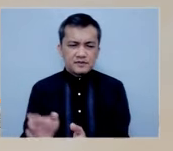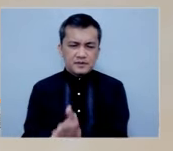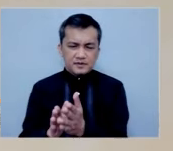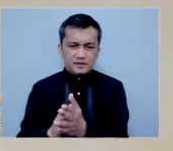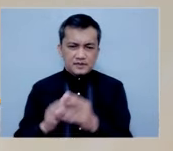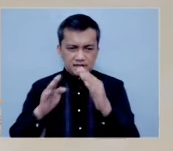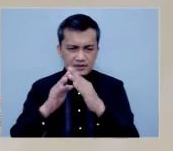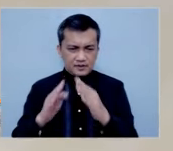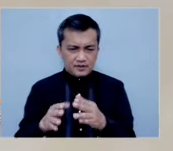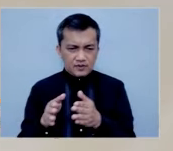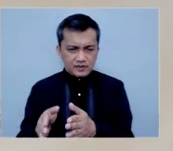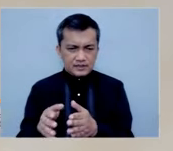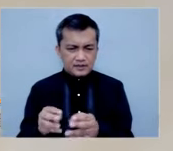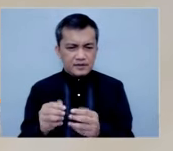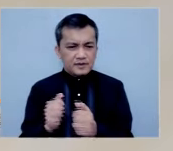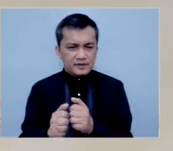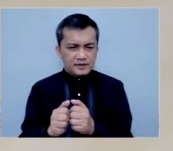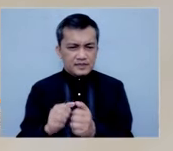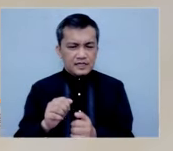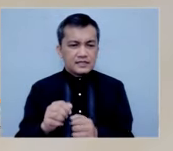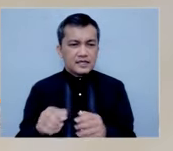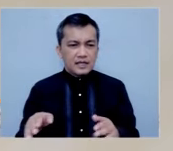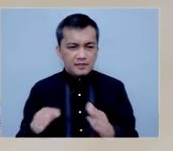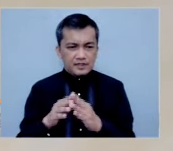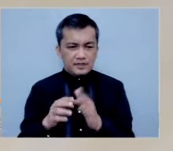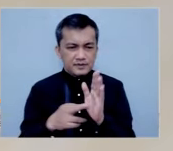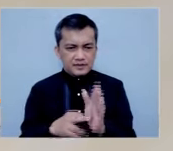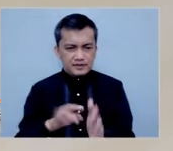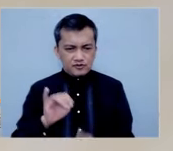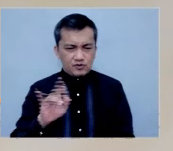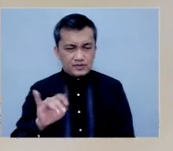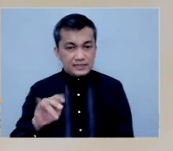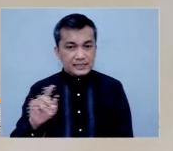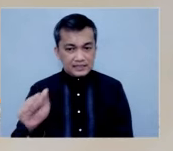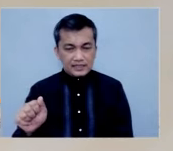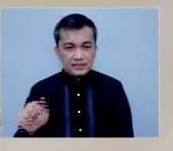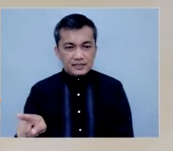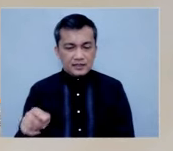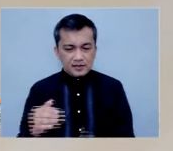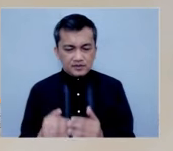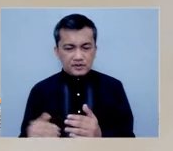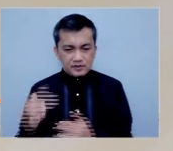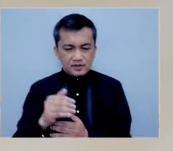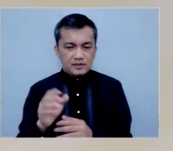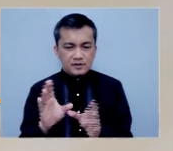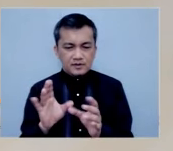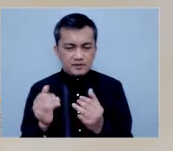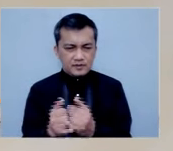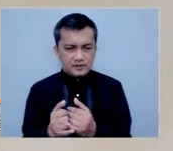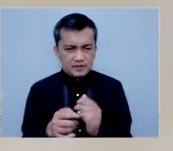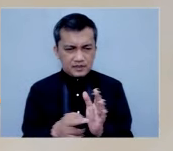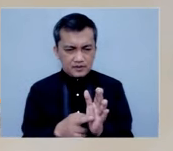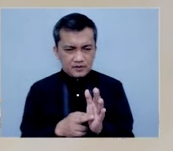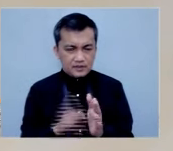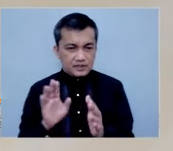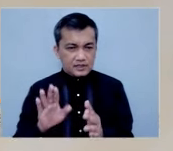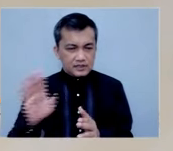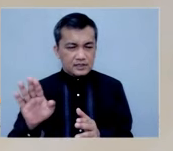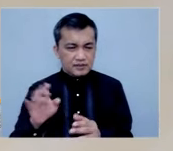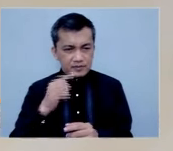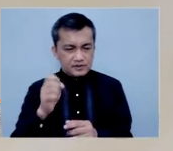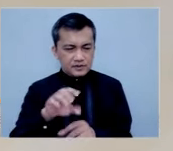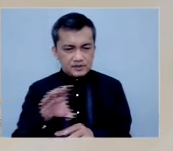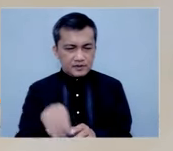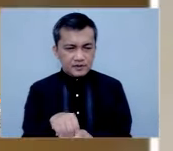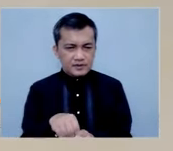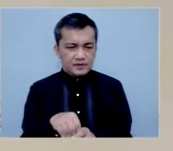House Ways and Means Chairman at Albay Representative Joey Salceda. Mas hinigitan pa raw ng kumpanya ang request nila dahil sinama pa